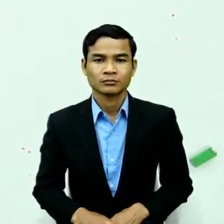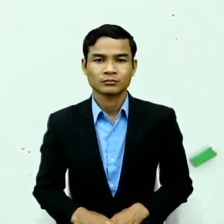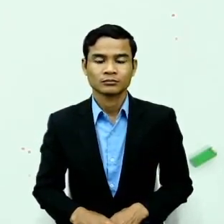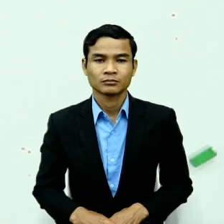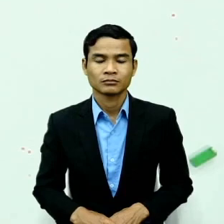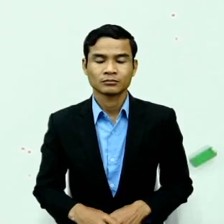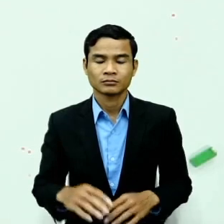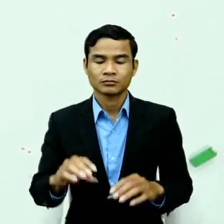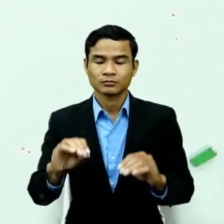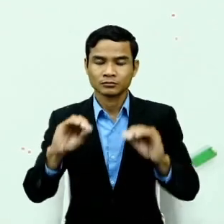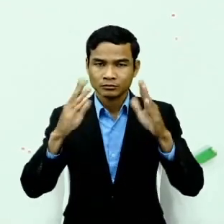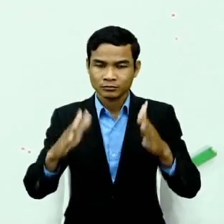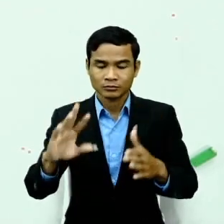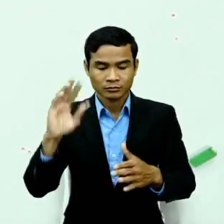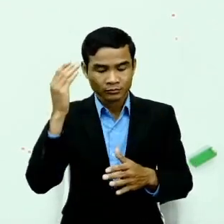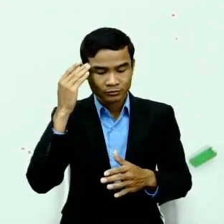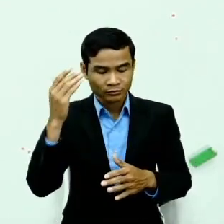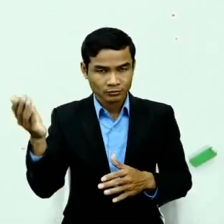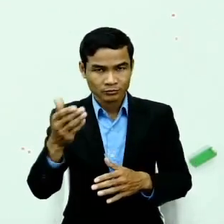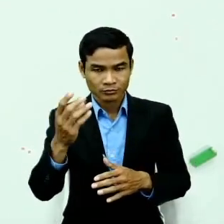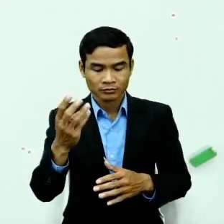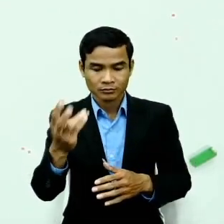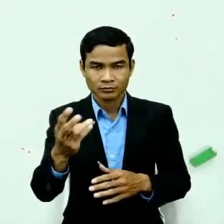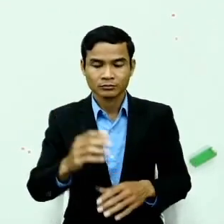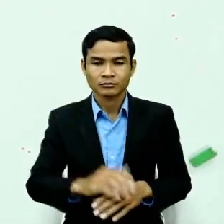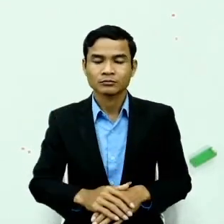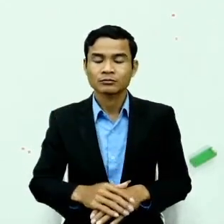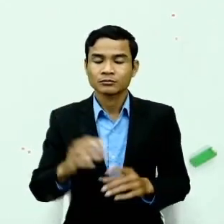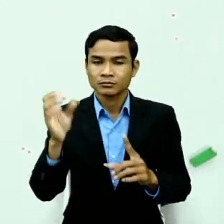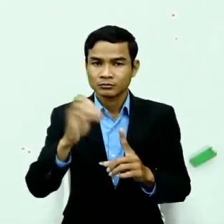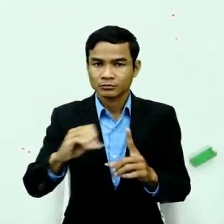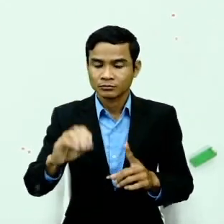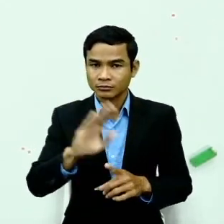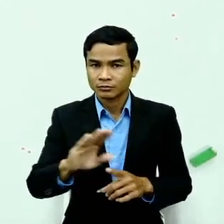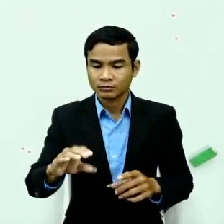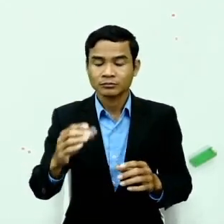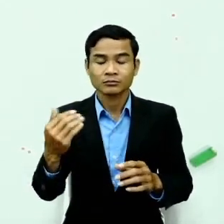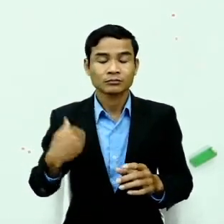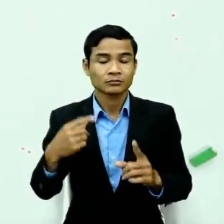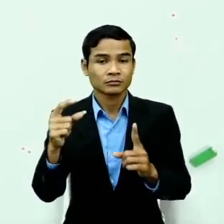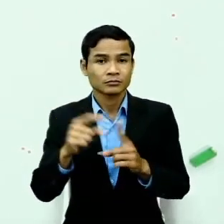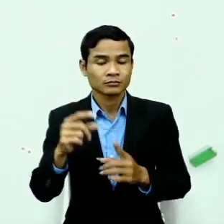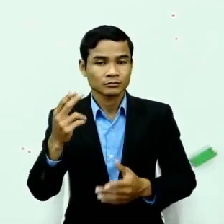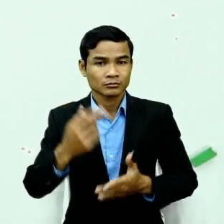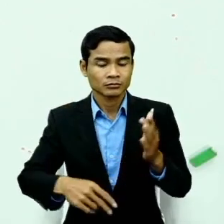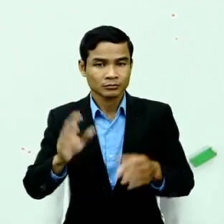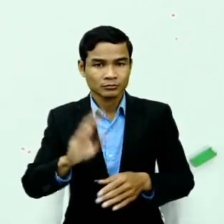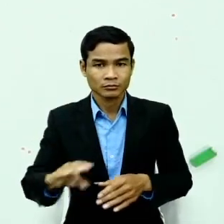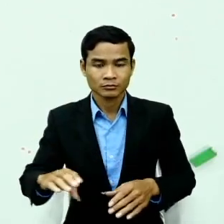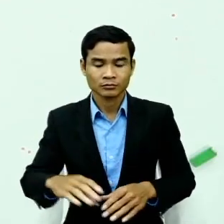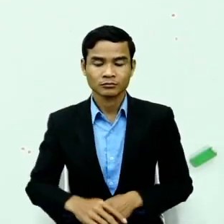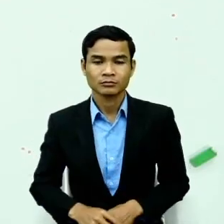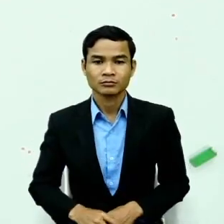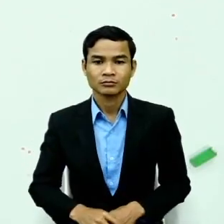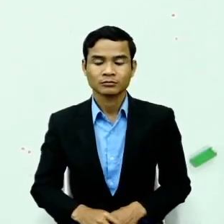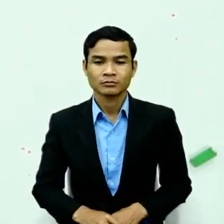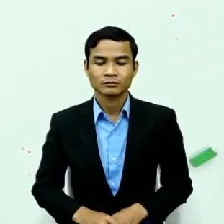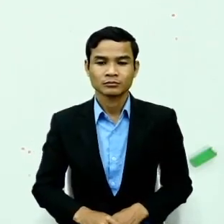chà lại cụ tục về con bằng tịnh nhé con lá chà ta là bà rồi bà dơ miên bịa vậy khá